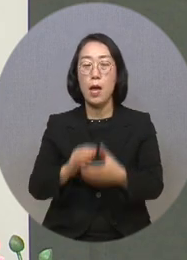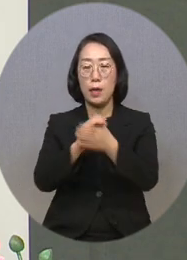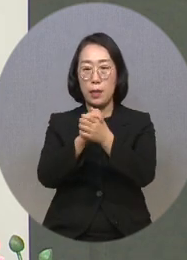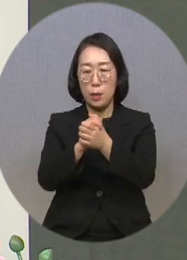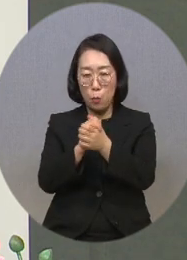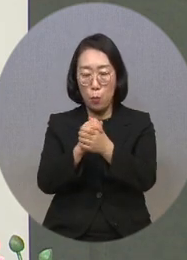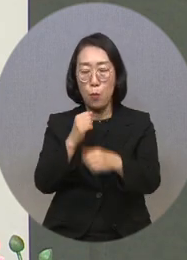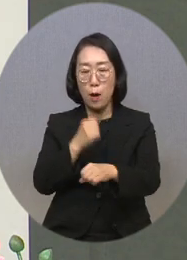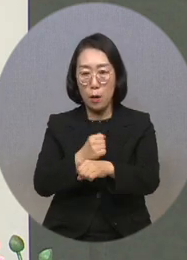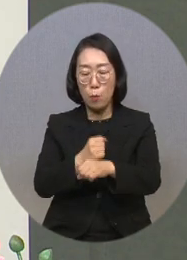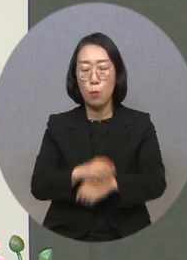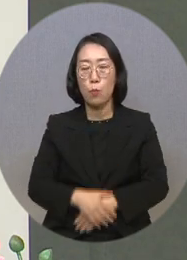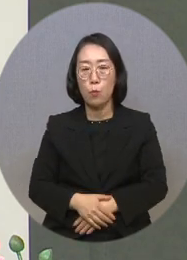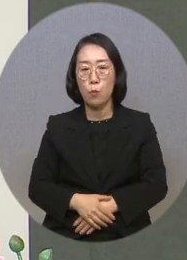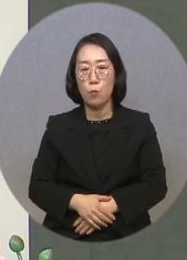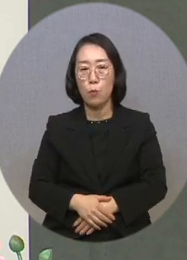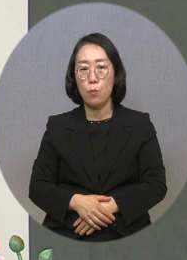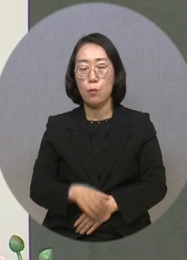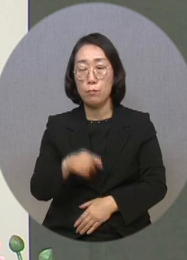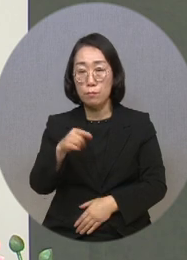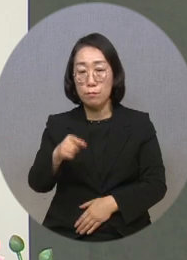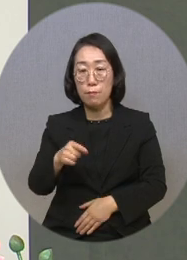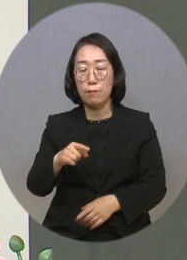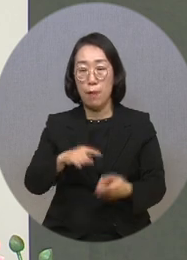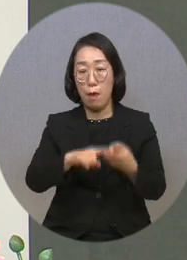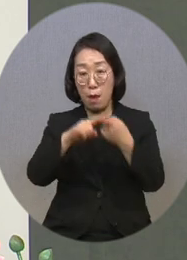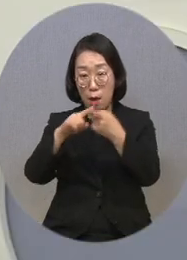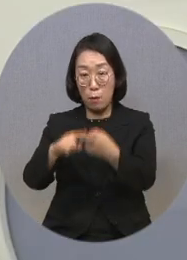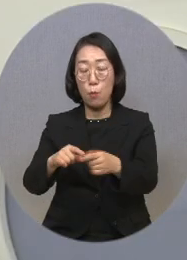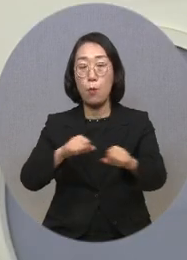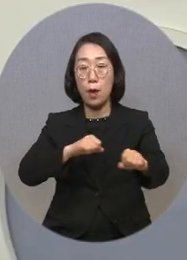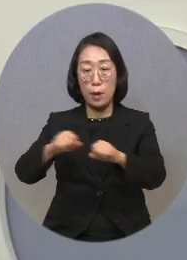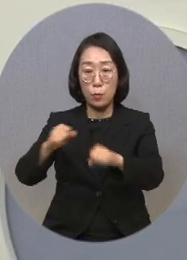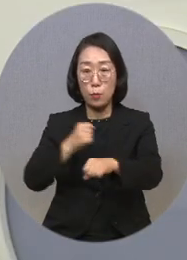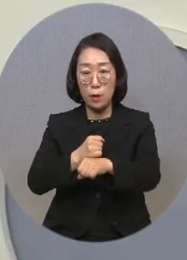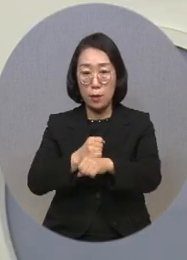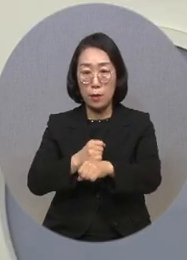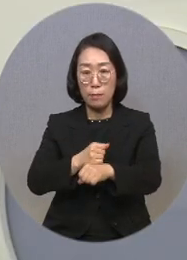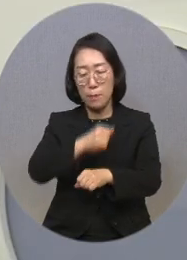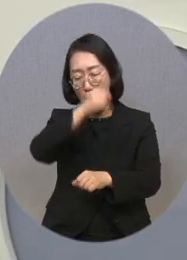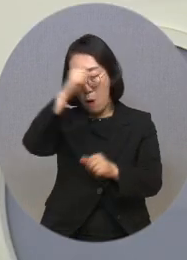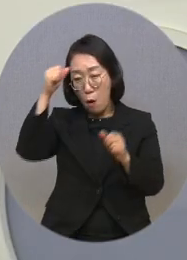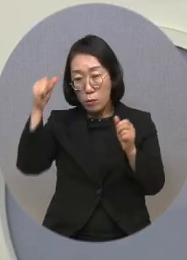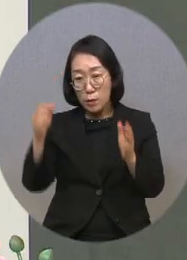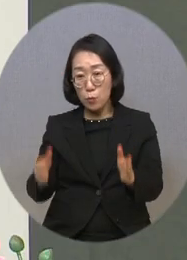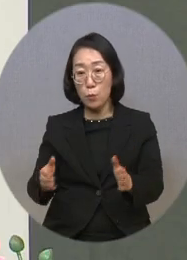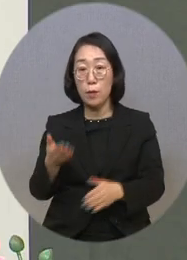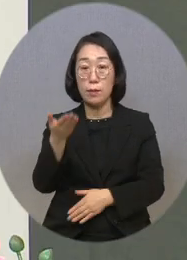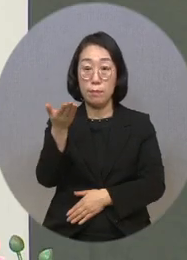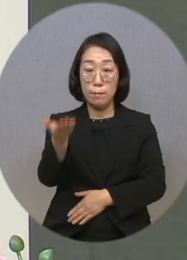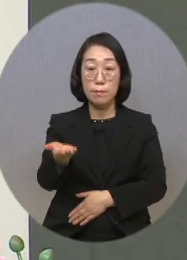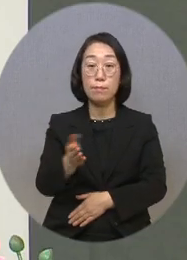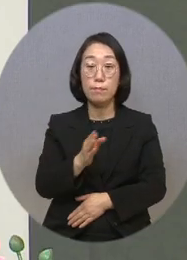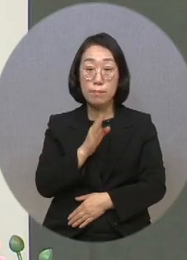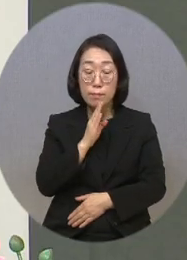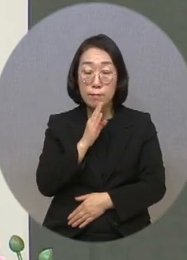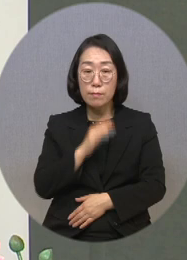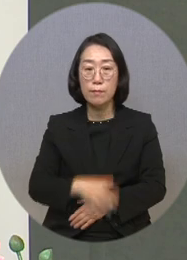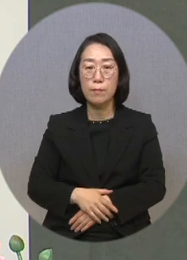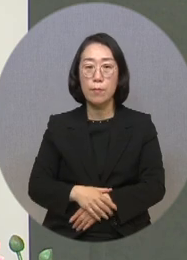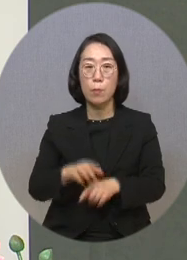기도하면서 풀어가는 실천에 옮기는데 지금 인생을 바치고 계시다 이런 네. 얘기인데 네.